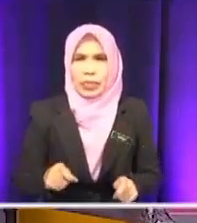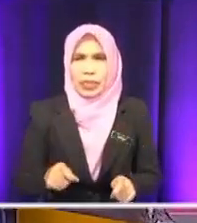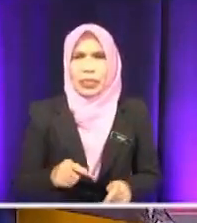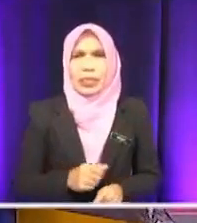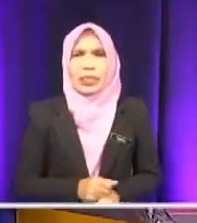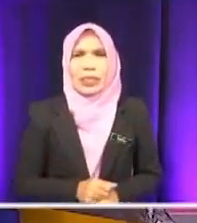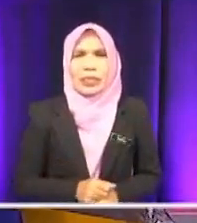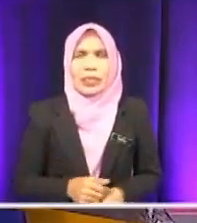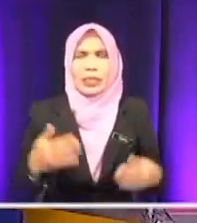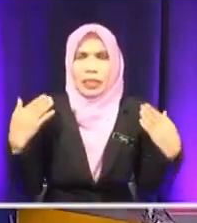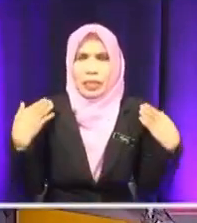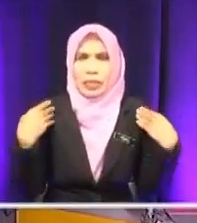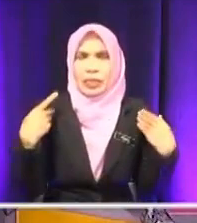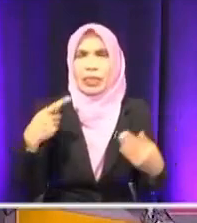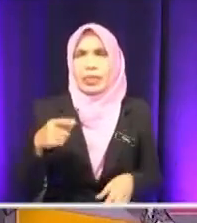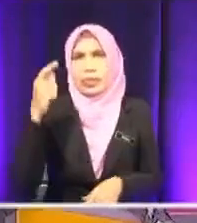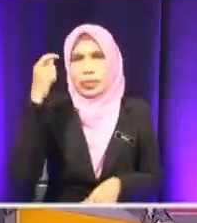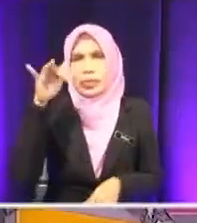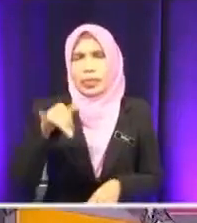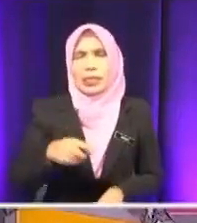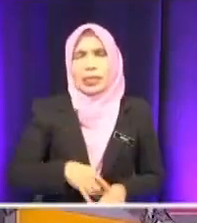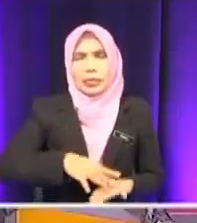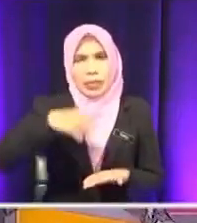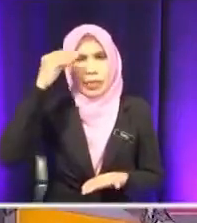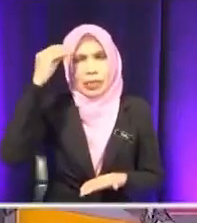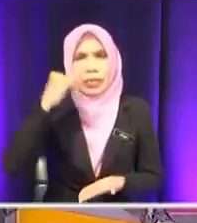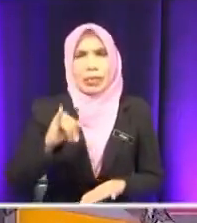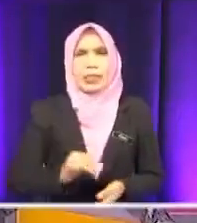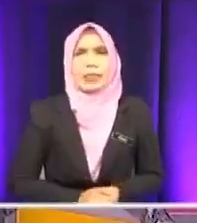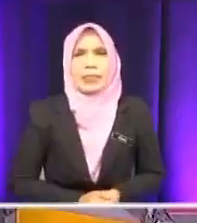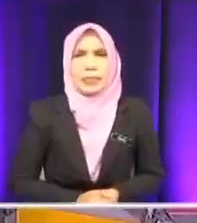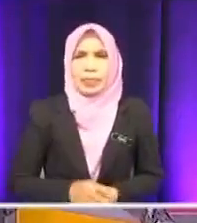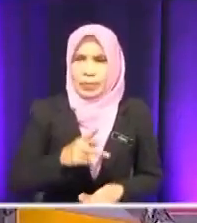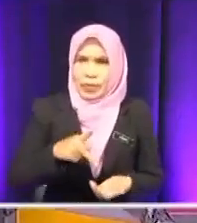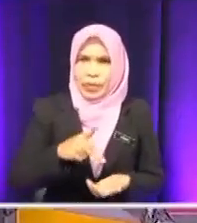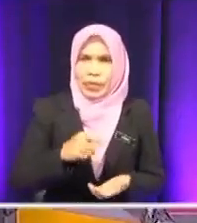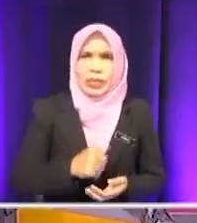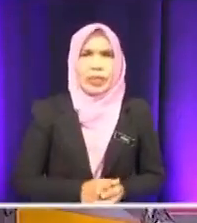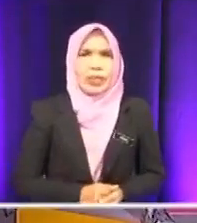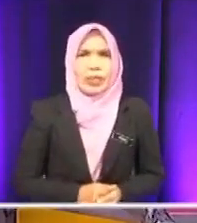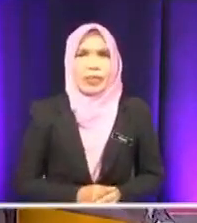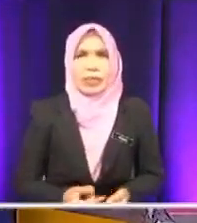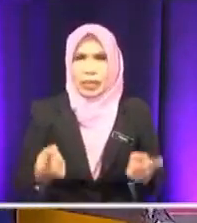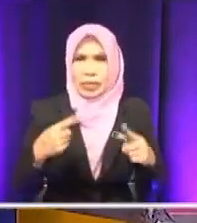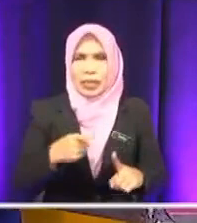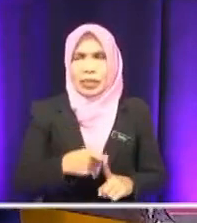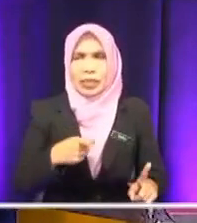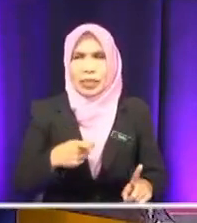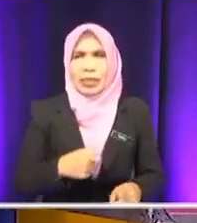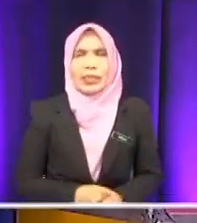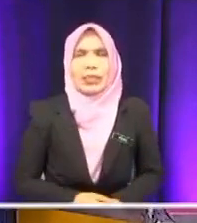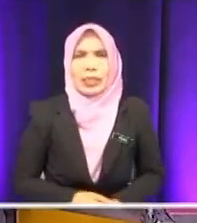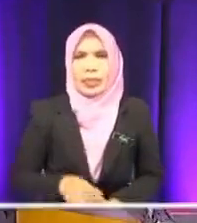teori yang dipelajari yaitu kesan itu datang dari pendapat dan kesan pun datang dari pendapat sendiri